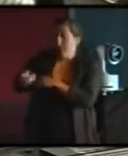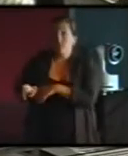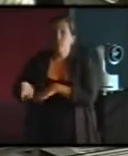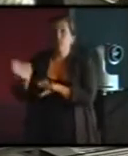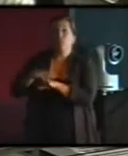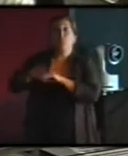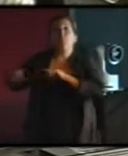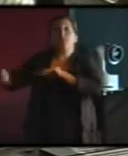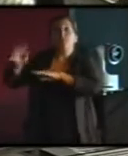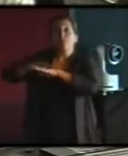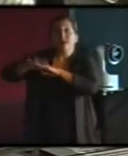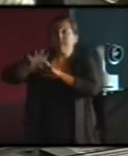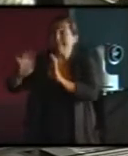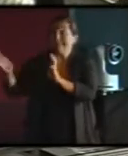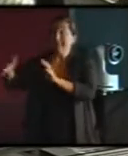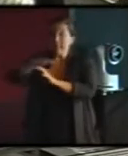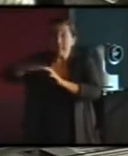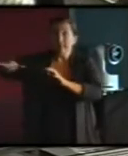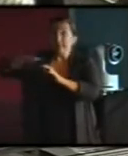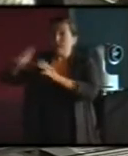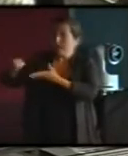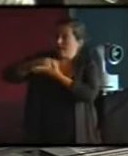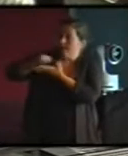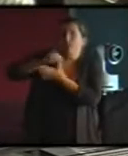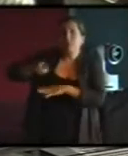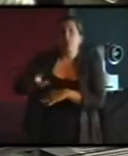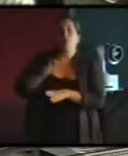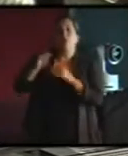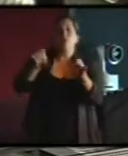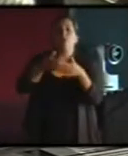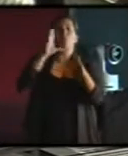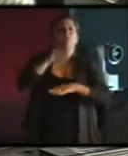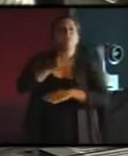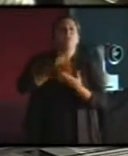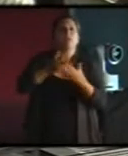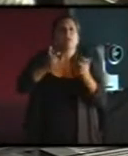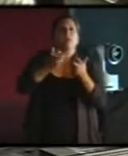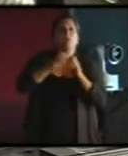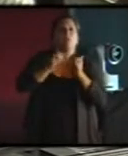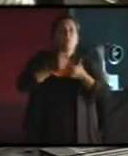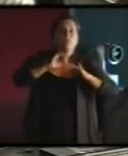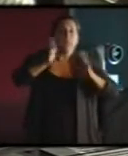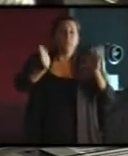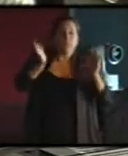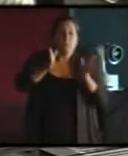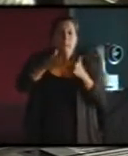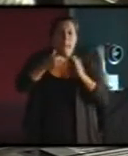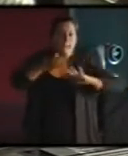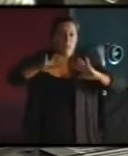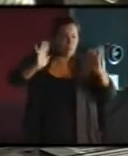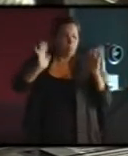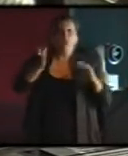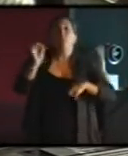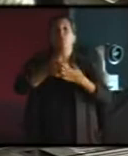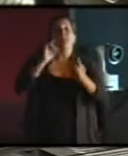une population d'un quartier ou alors un groupe de professionnels d'un certain genre pour